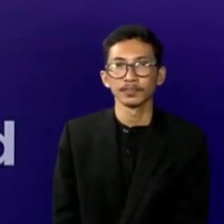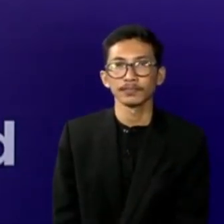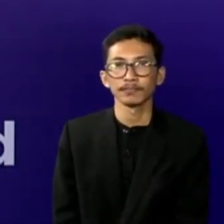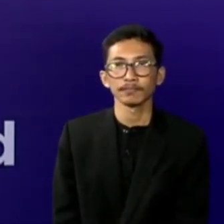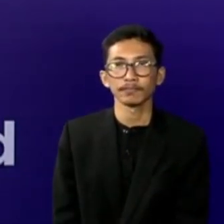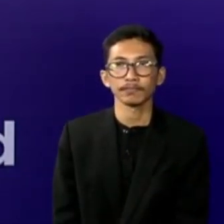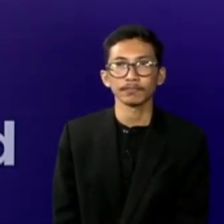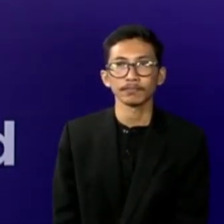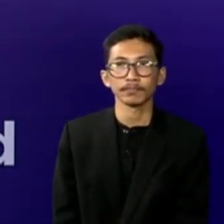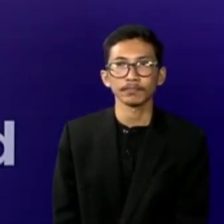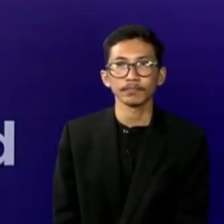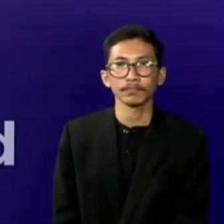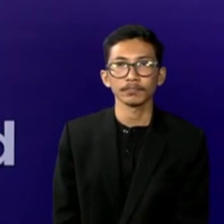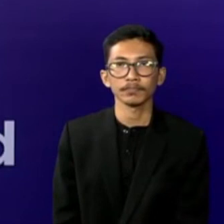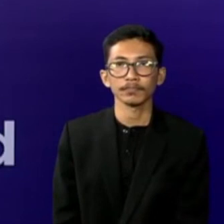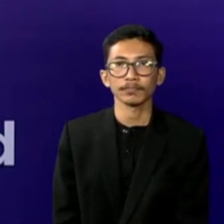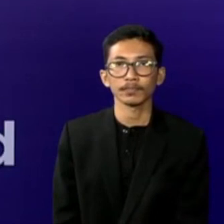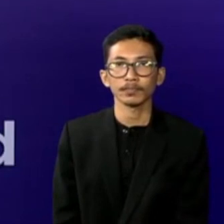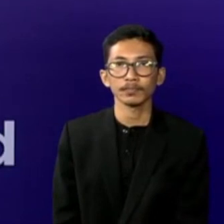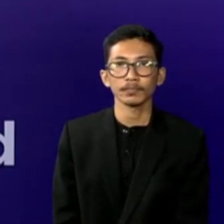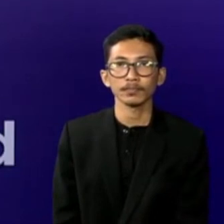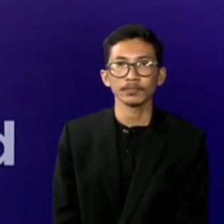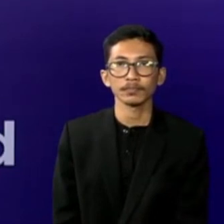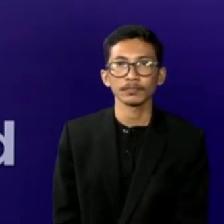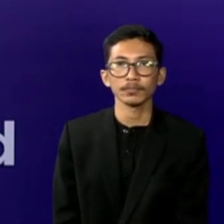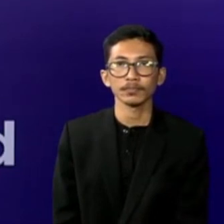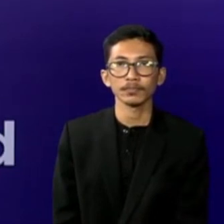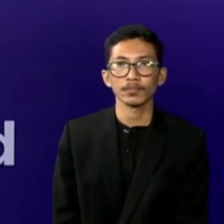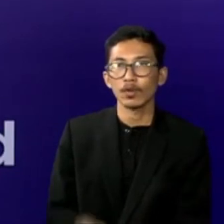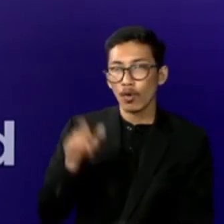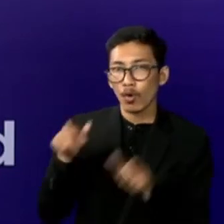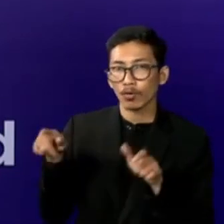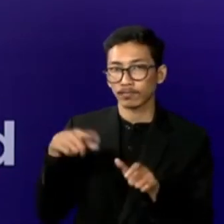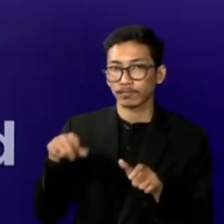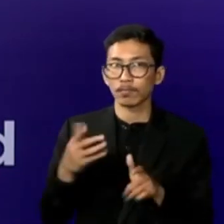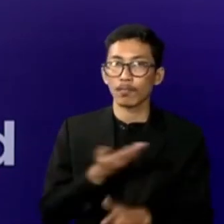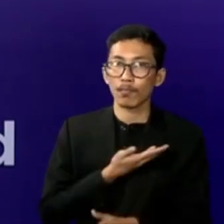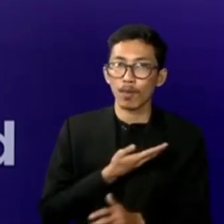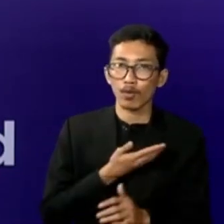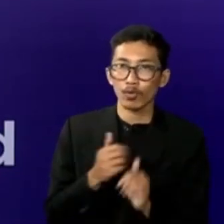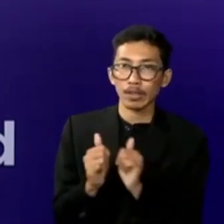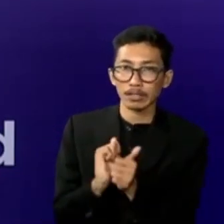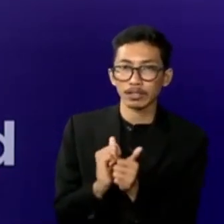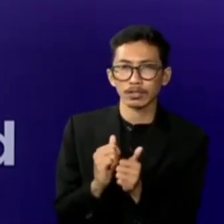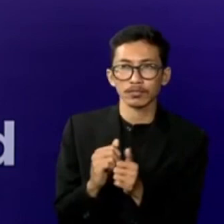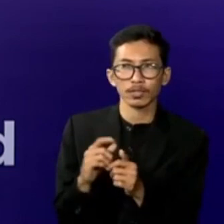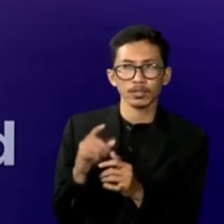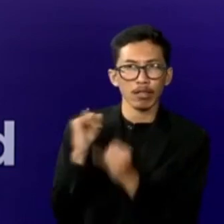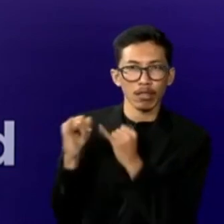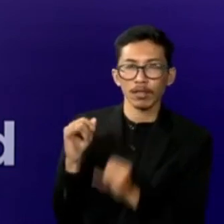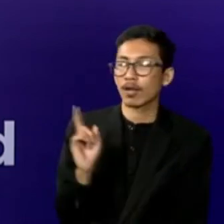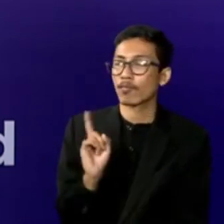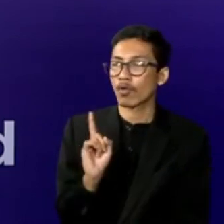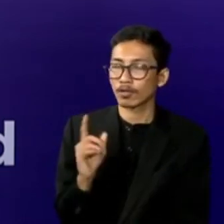saya terus terang berharap bahwa mereka-mereka yang mau melakukan testing itu dan dikucilkan karena mereka